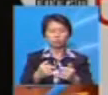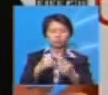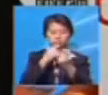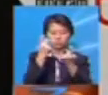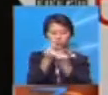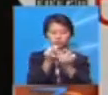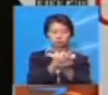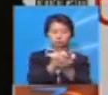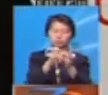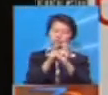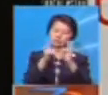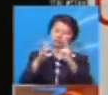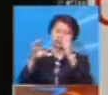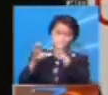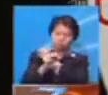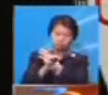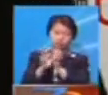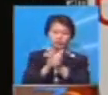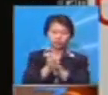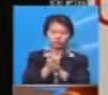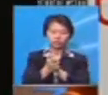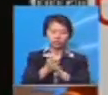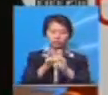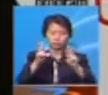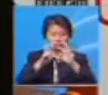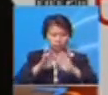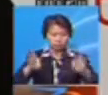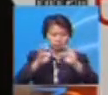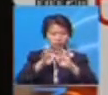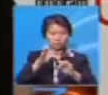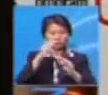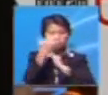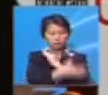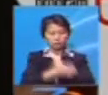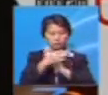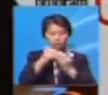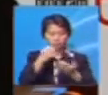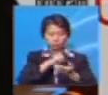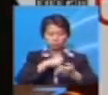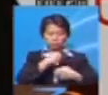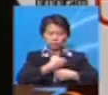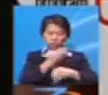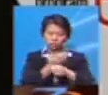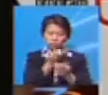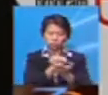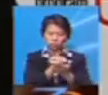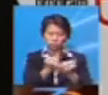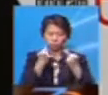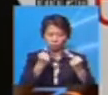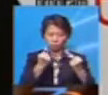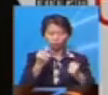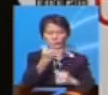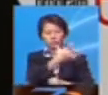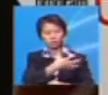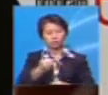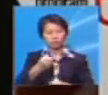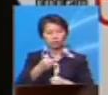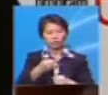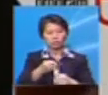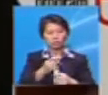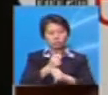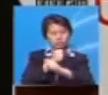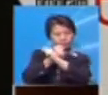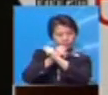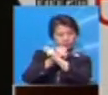ya, maka amat penting sekali negara kita membina satu bentuk ekonomi yang kukuh dan juga berdaya